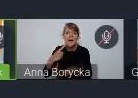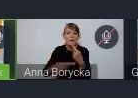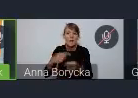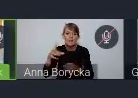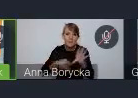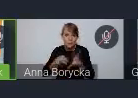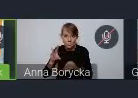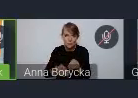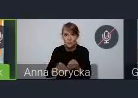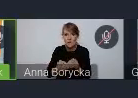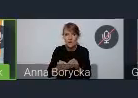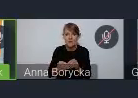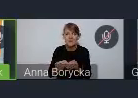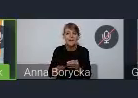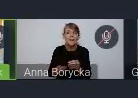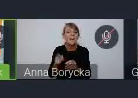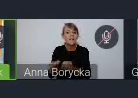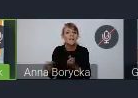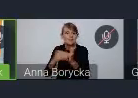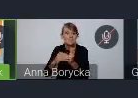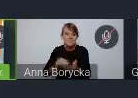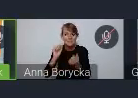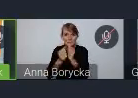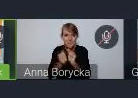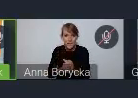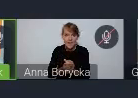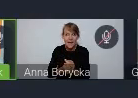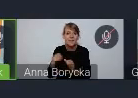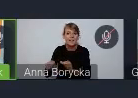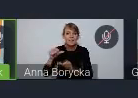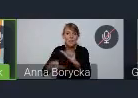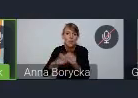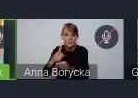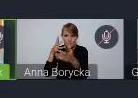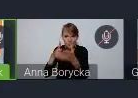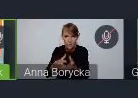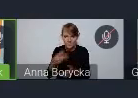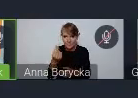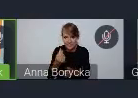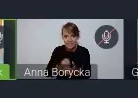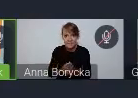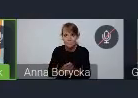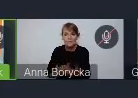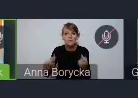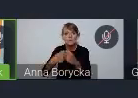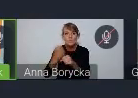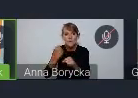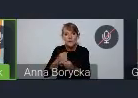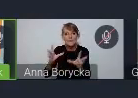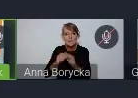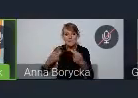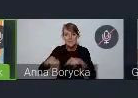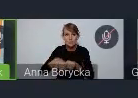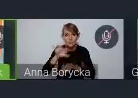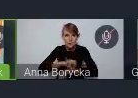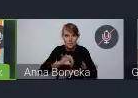i wprowadzanie na bieżąco zmian do wieloletniej prognozy finansowej, współpraca z zespołem projektowym